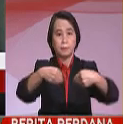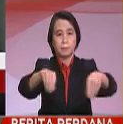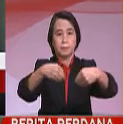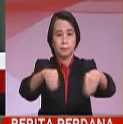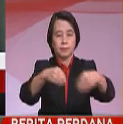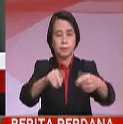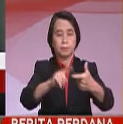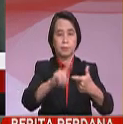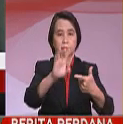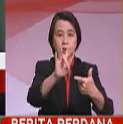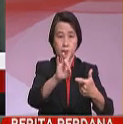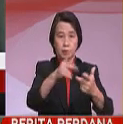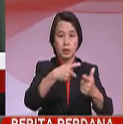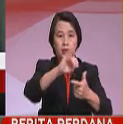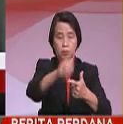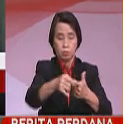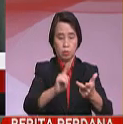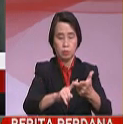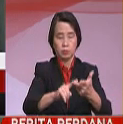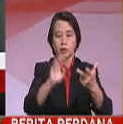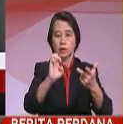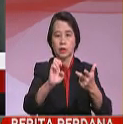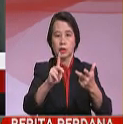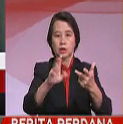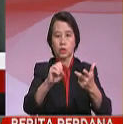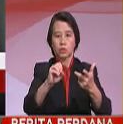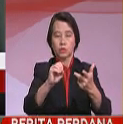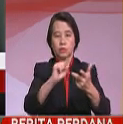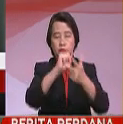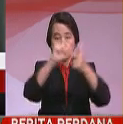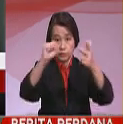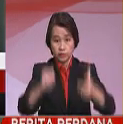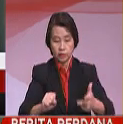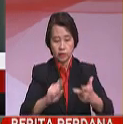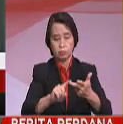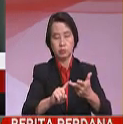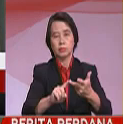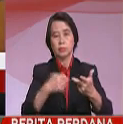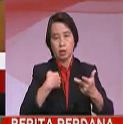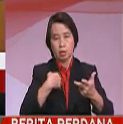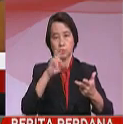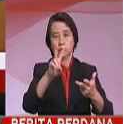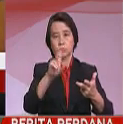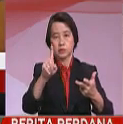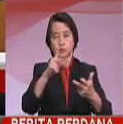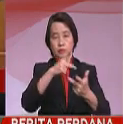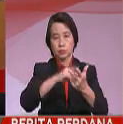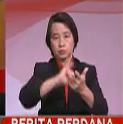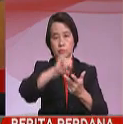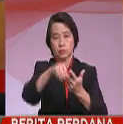8 projek dan dana ekosistem sebanyak 21 projek.